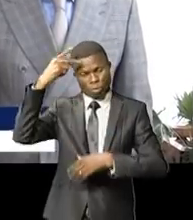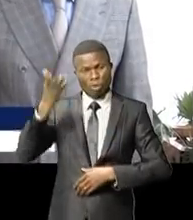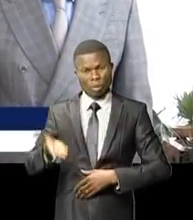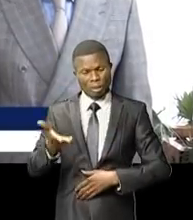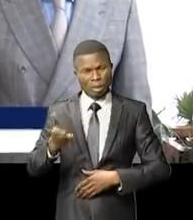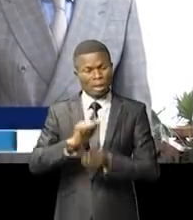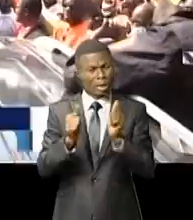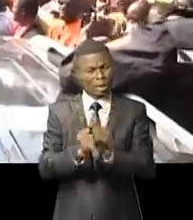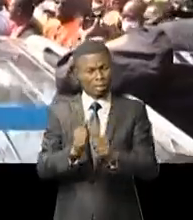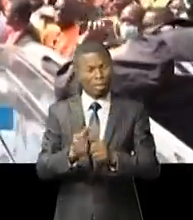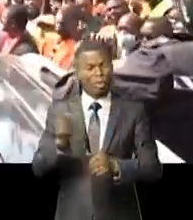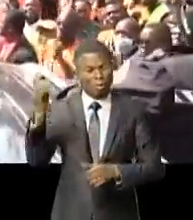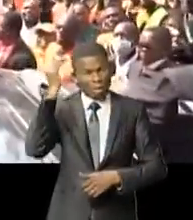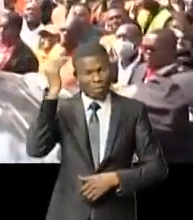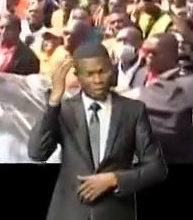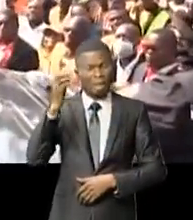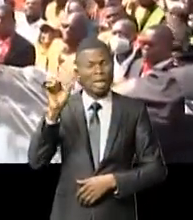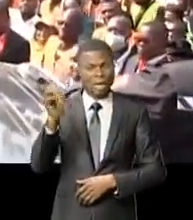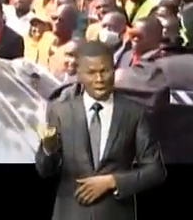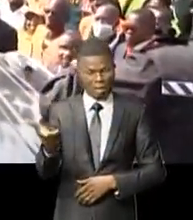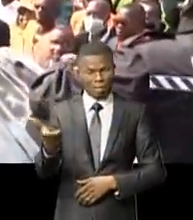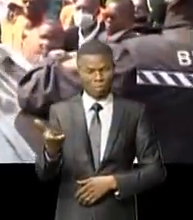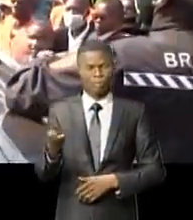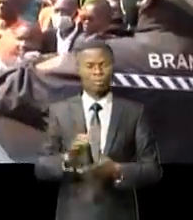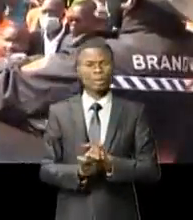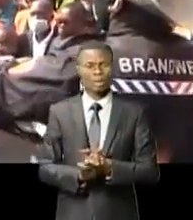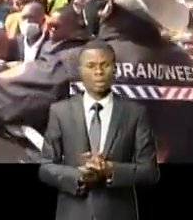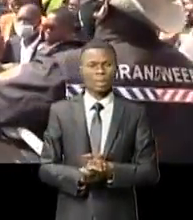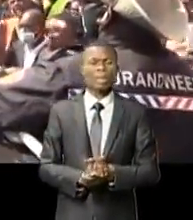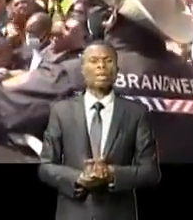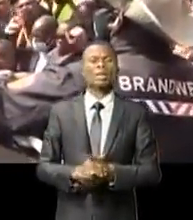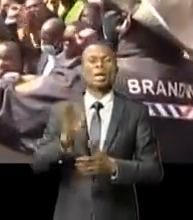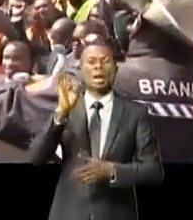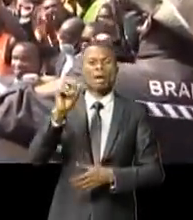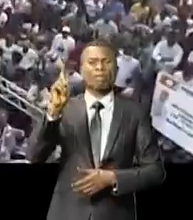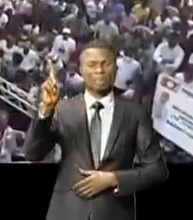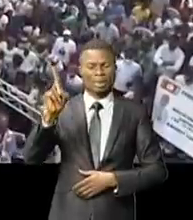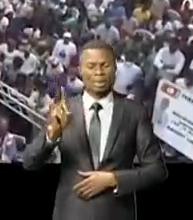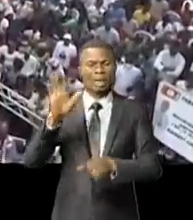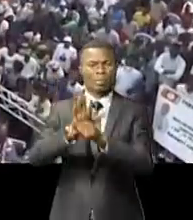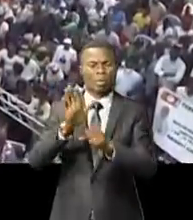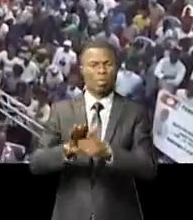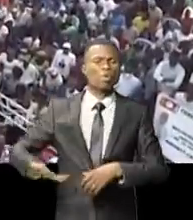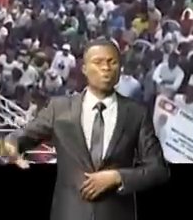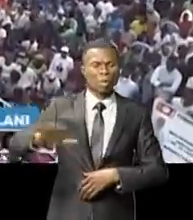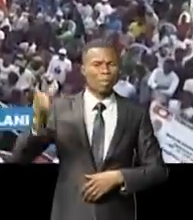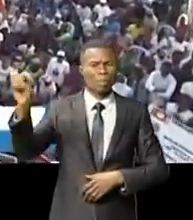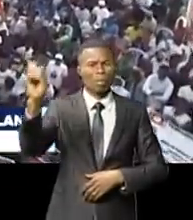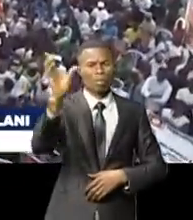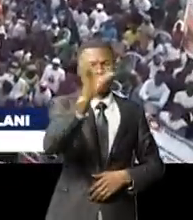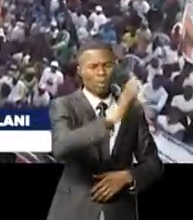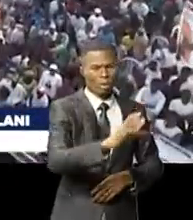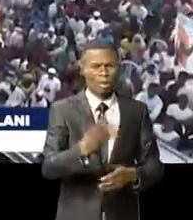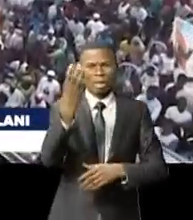chose ne va pas dans sa tête. L'Alliance des forces démocratiques du Congo est repartie à travers la République démocratique du Congo avec